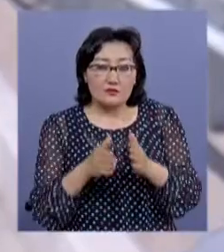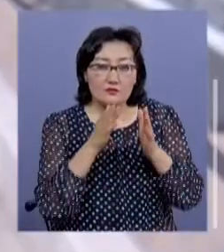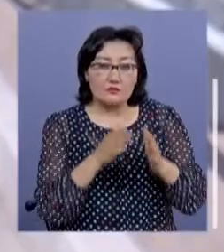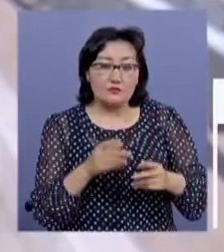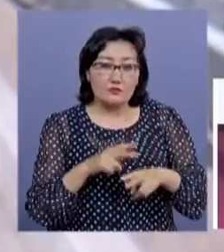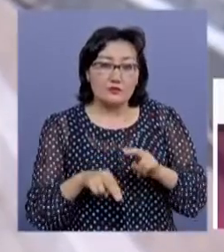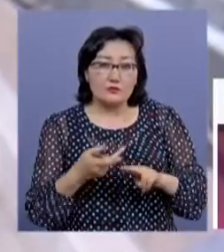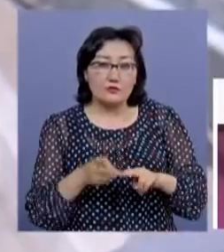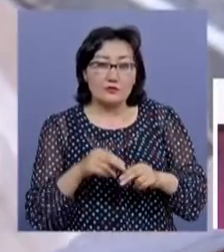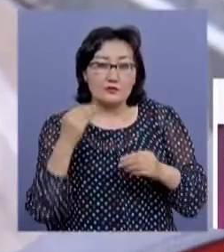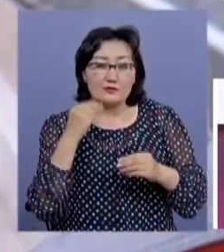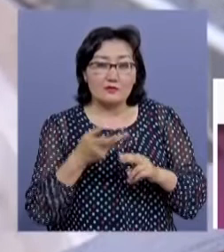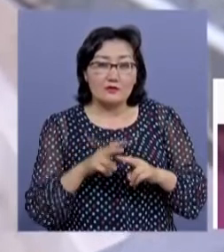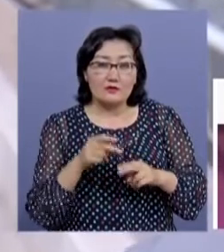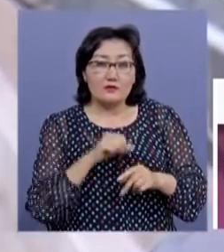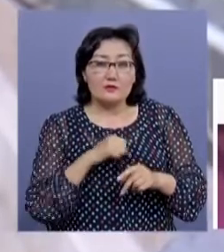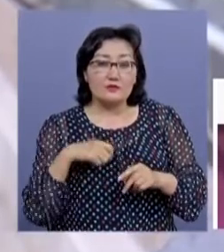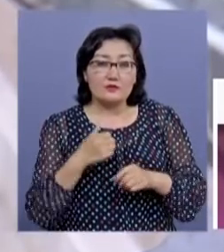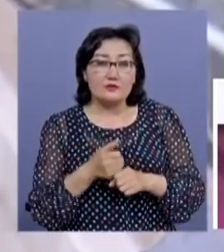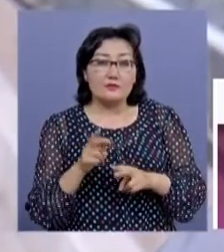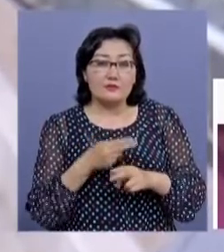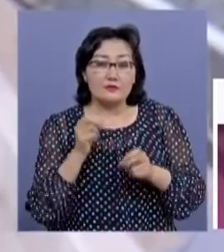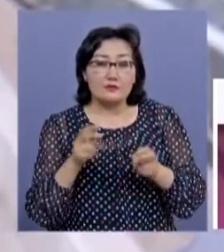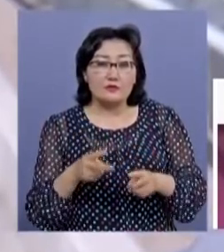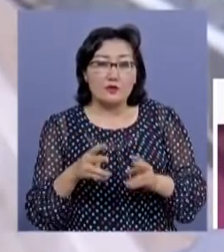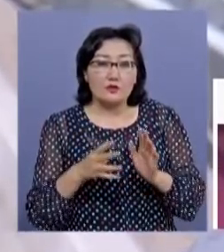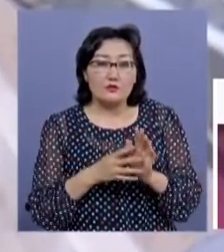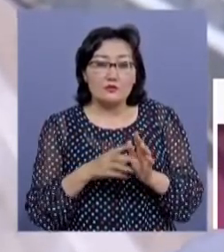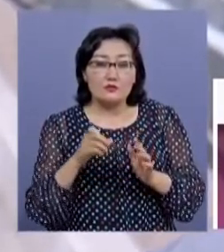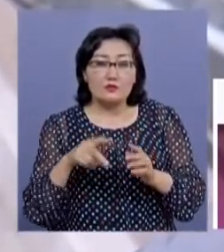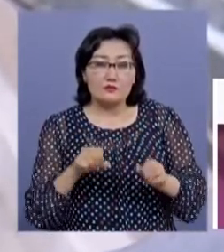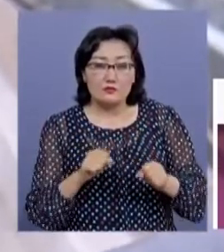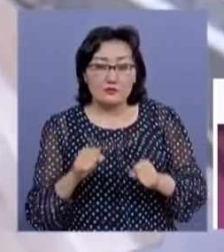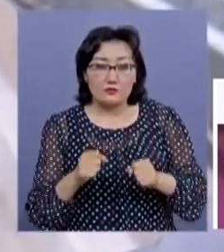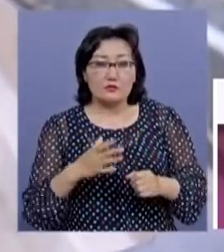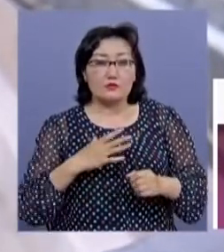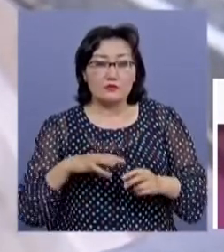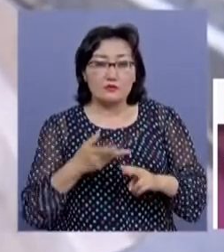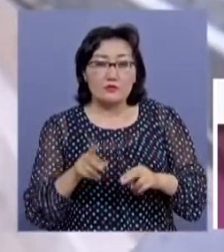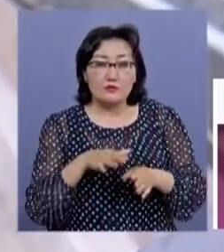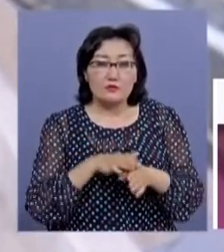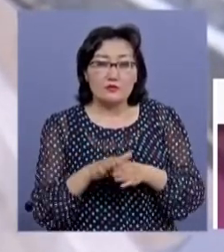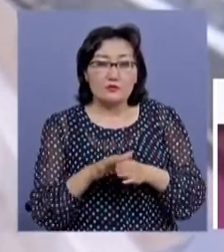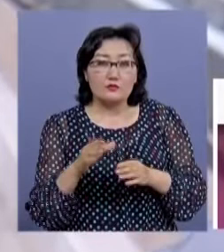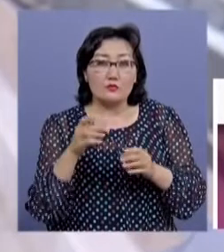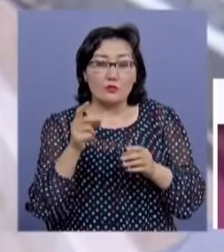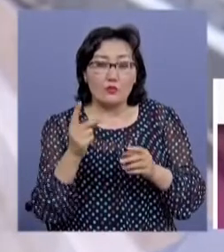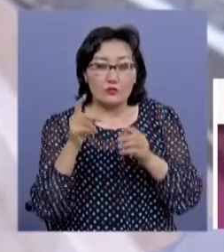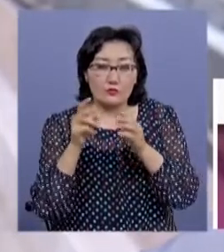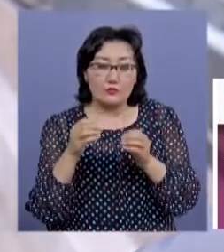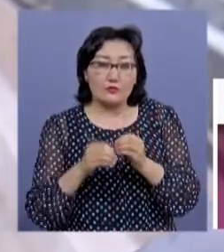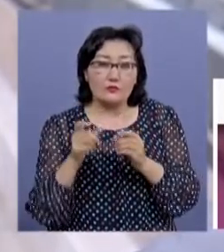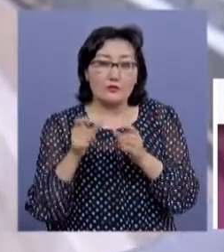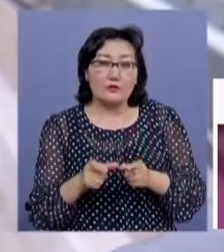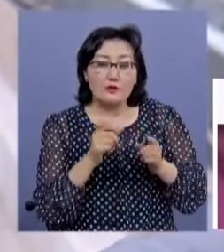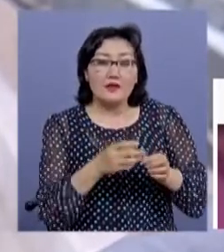Эстакаданың құрылысы өте сапалы және ең бастысы қауіпсіз. 9 балдық жер сілкінісіне төтеп береді. Жалпы 10 бағана қойылып, 40-тан астам